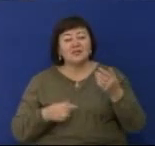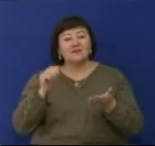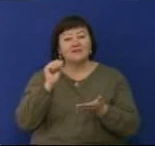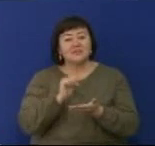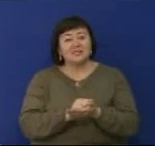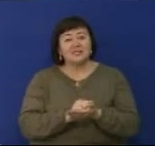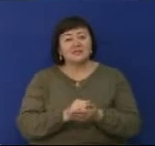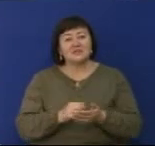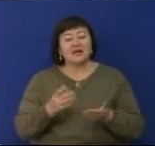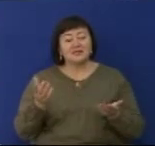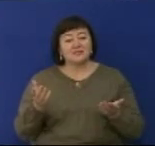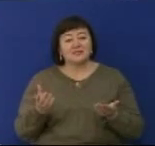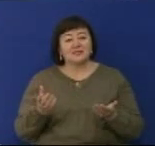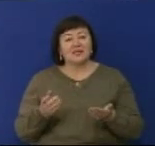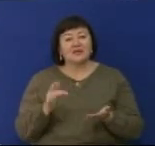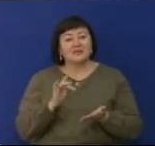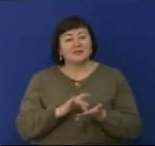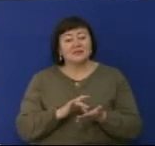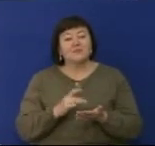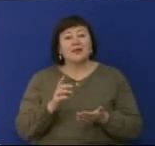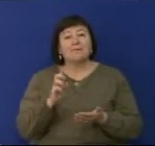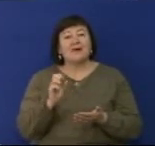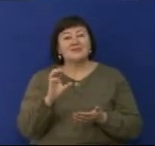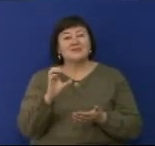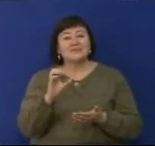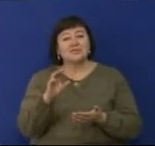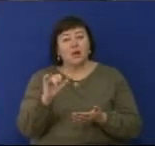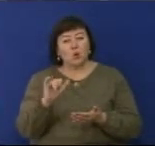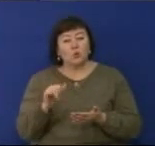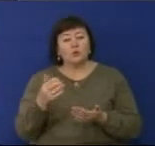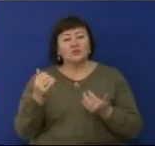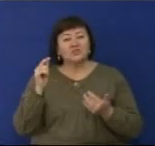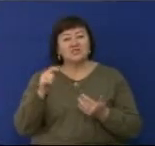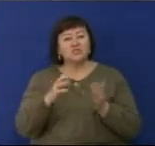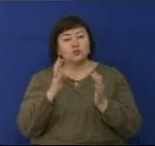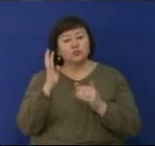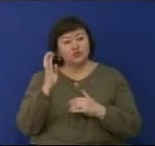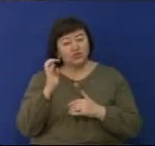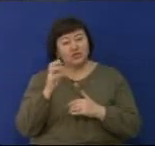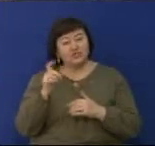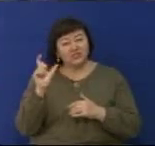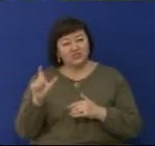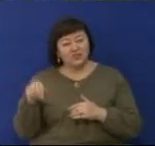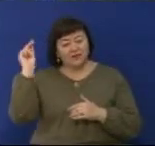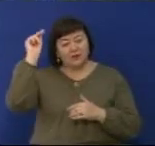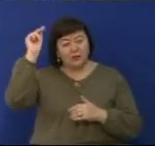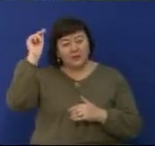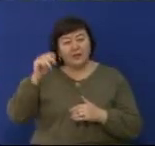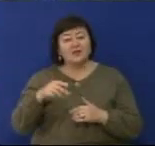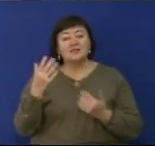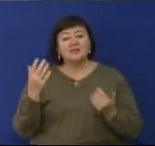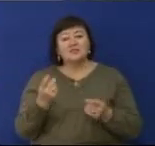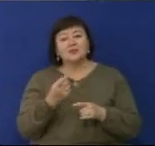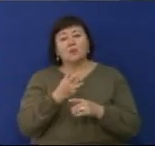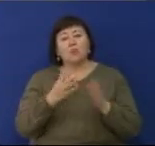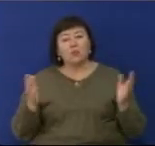в этом году в рамках проекта бастау бизнес палаты предпринимателей обучены 1400 человека из них 125 этот член и многодетных семей